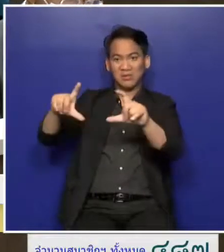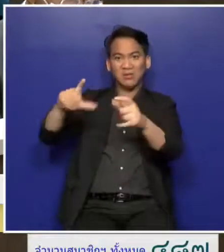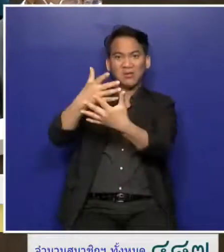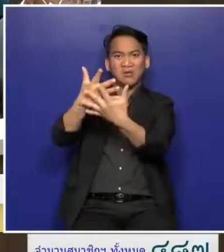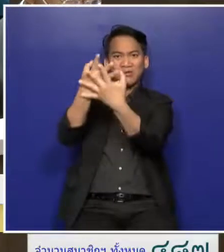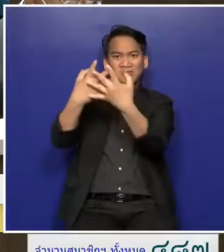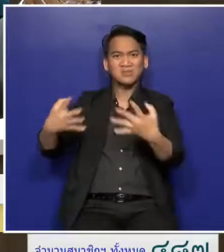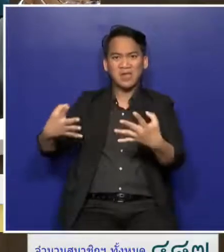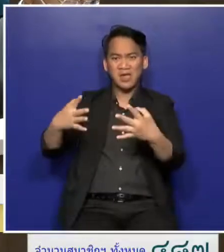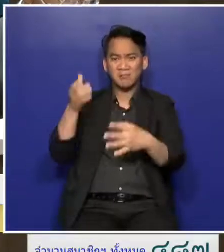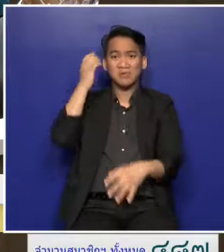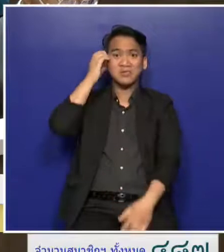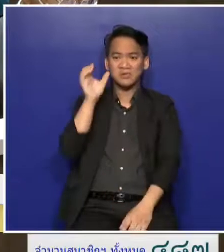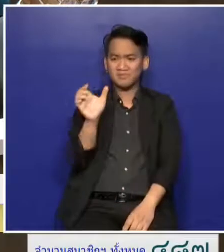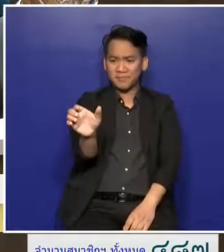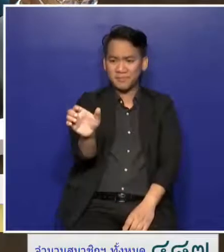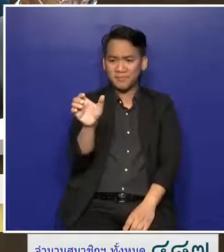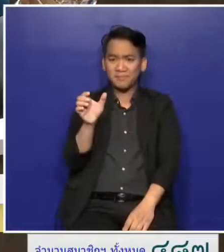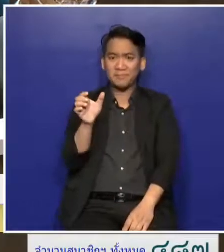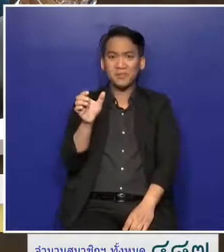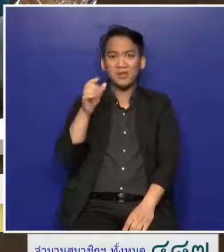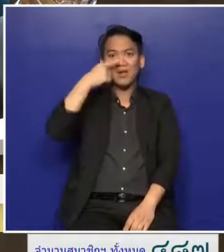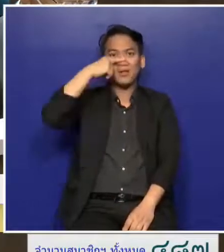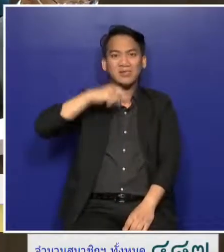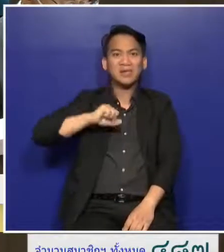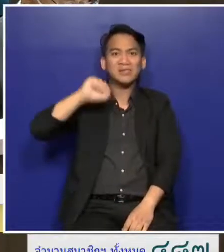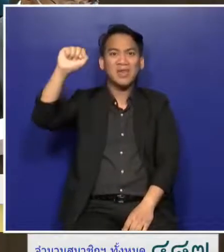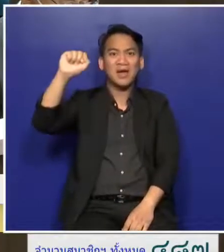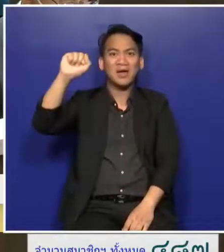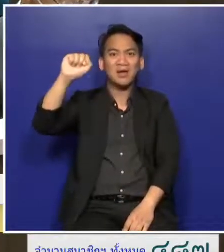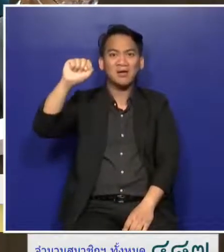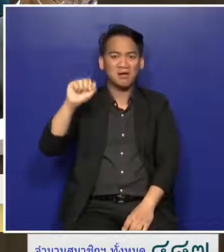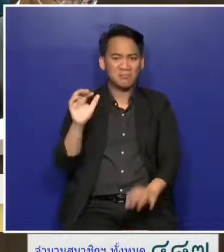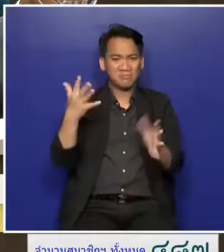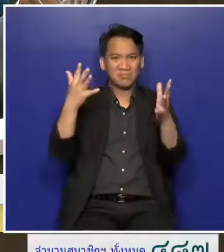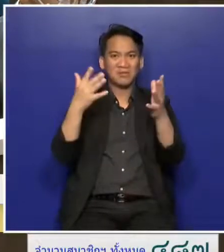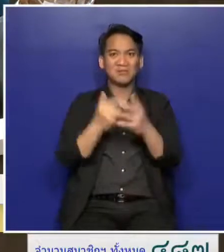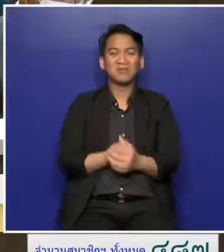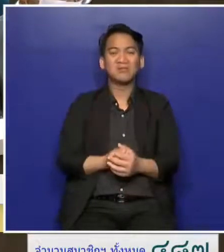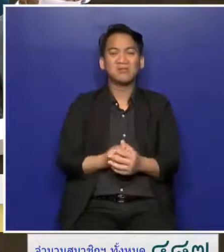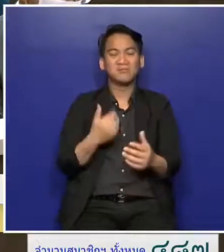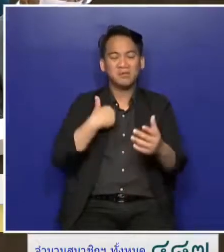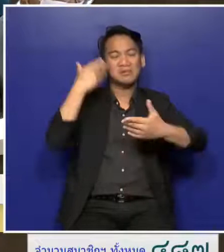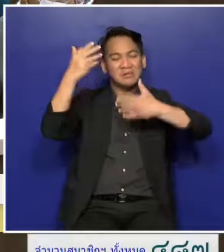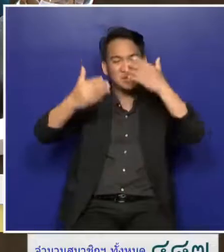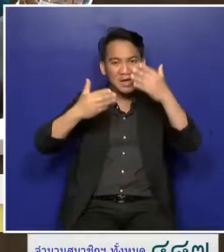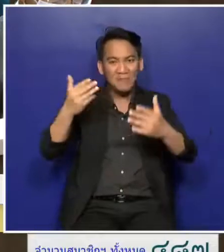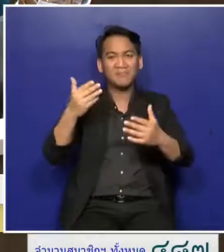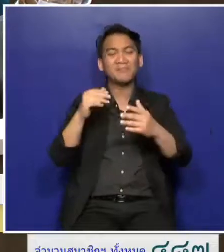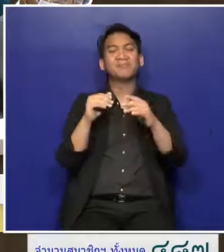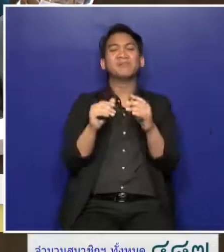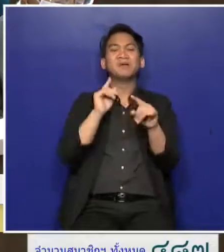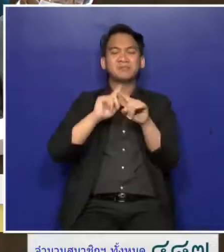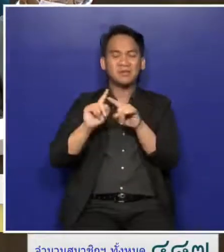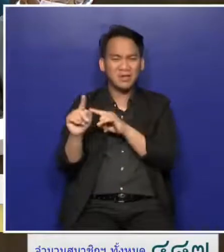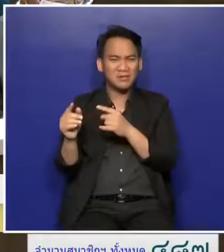ยงมีการจัดงานะมีการจดกจกรรมมงกระทั่งในภาพที่ออกมา ที่ให้แงงานต่างด้าว มาโว COVID เี่ก็